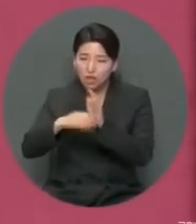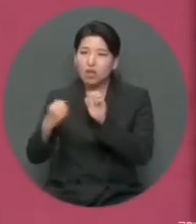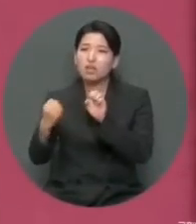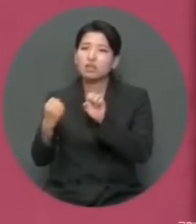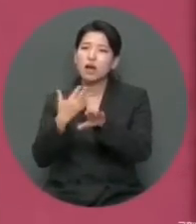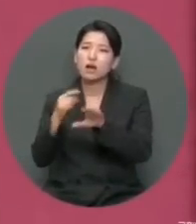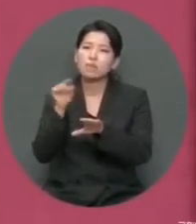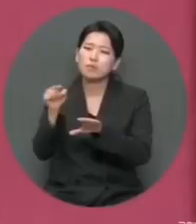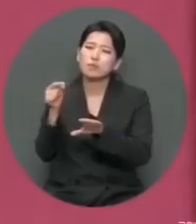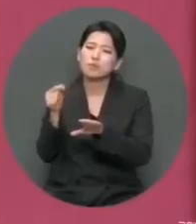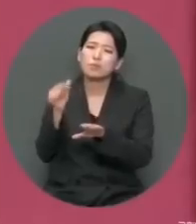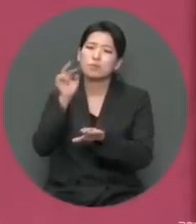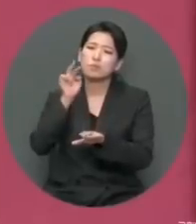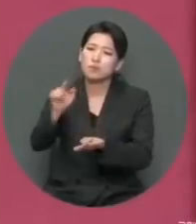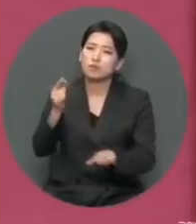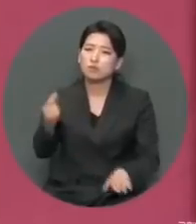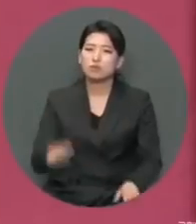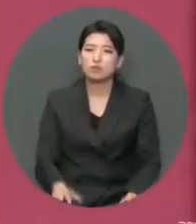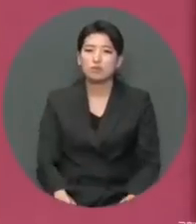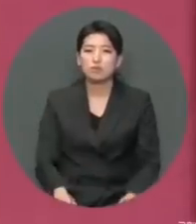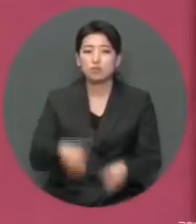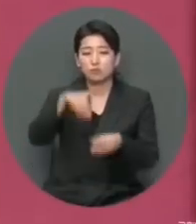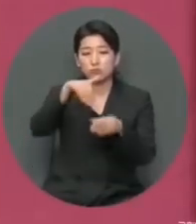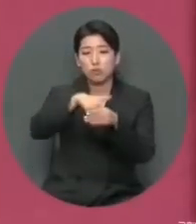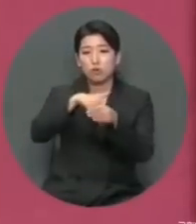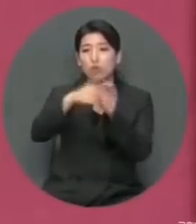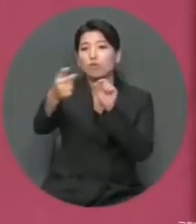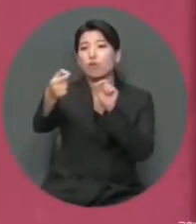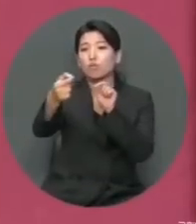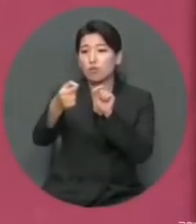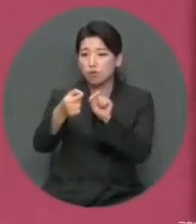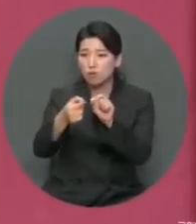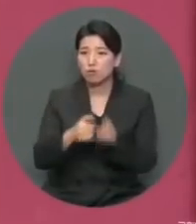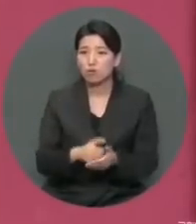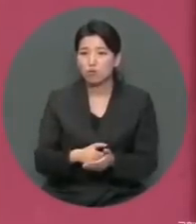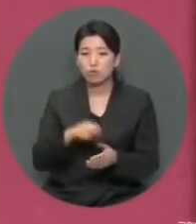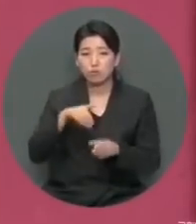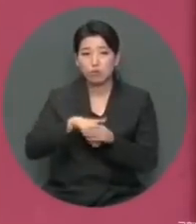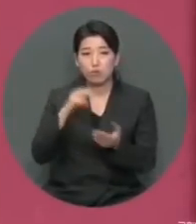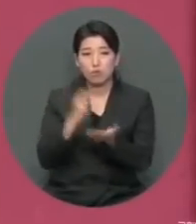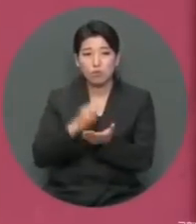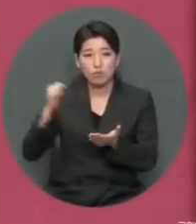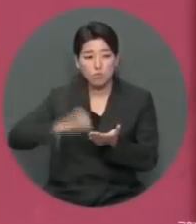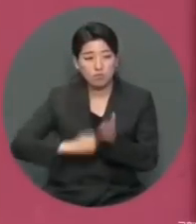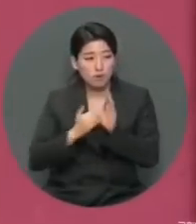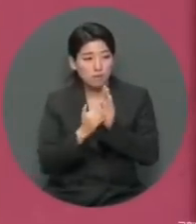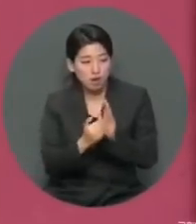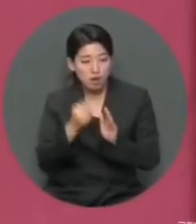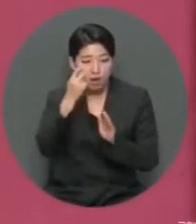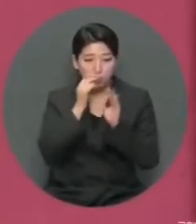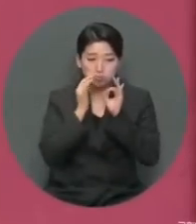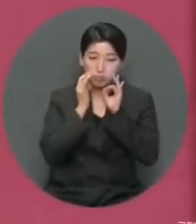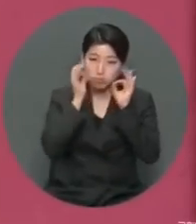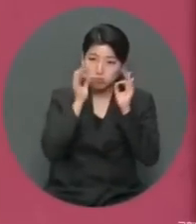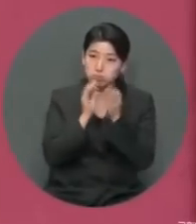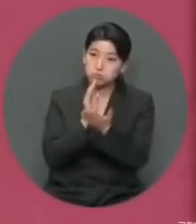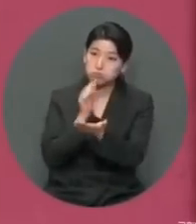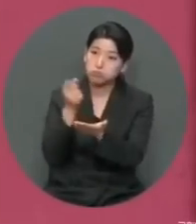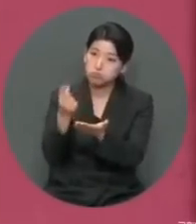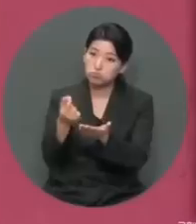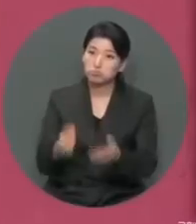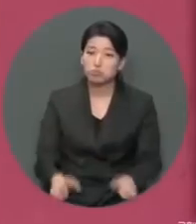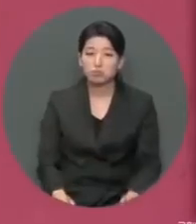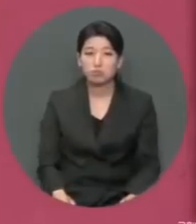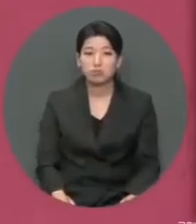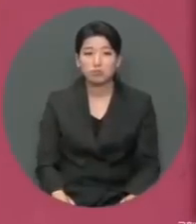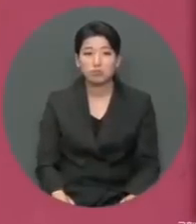거는 뭐냐면 지금 총선이 가까이 있고 선거법 위반 단속하고 뭐 막으려고 여러 노력하고 계시지 않습니까?